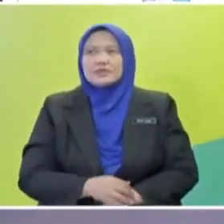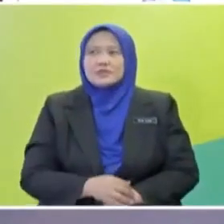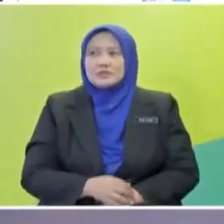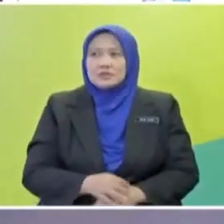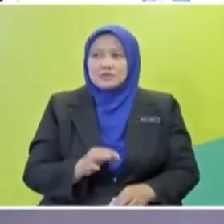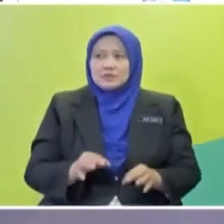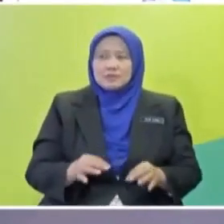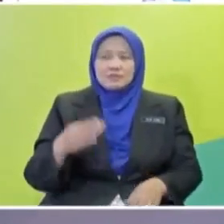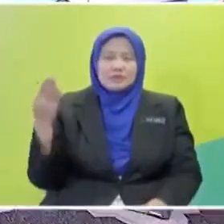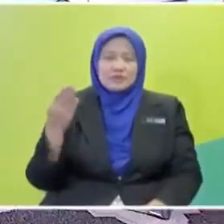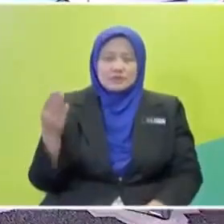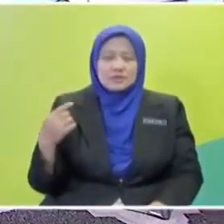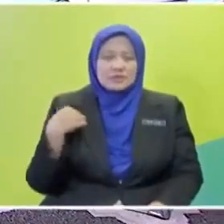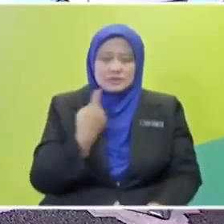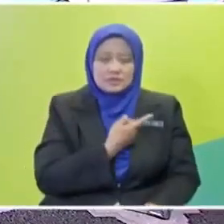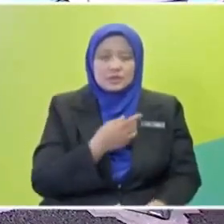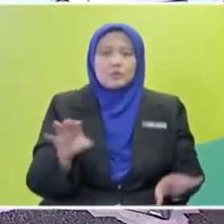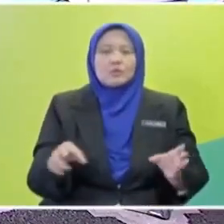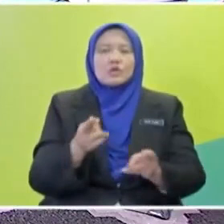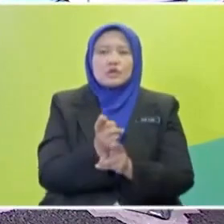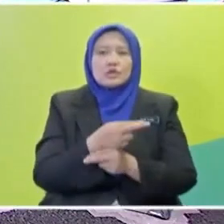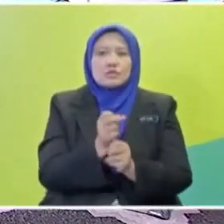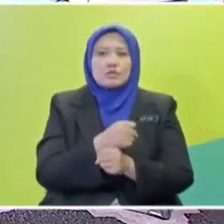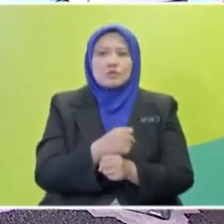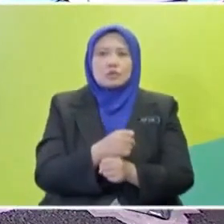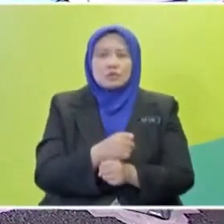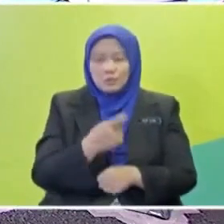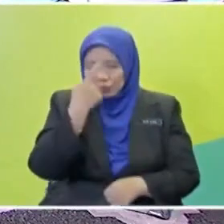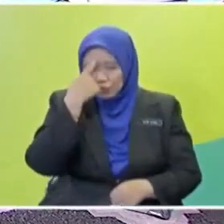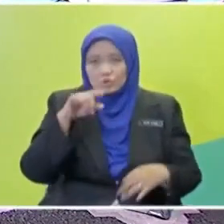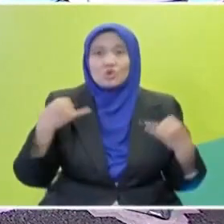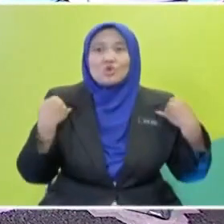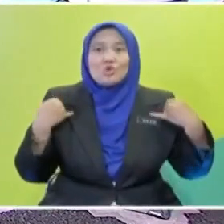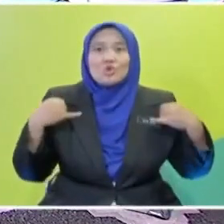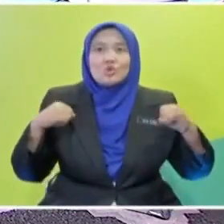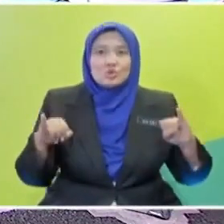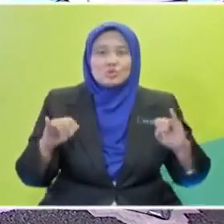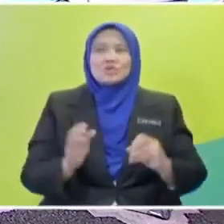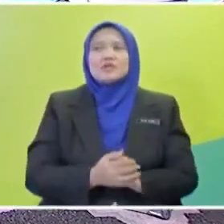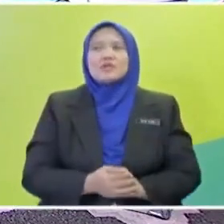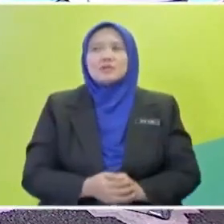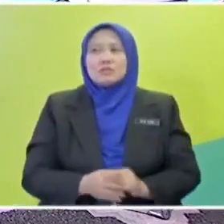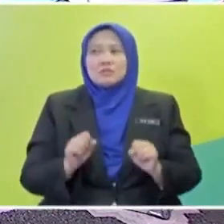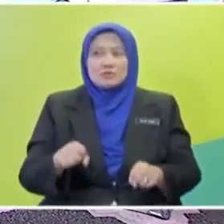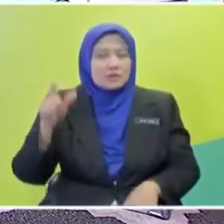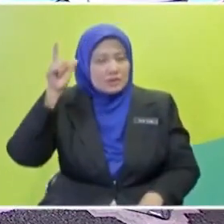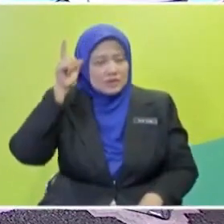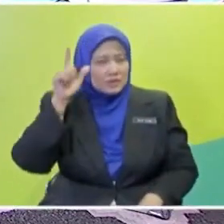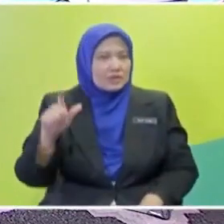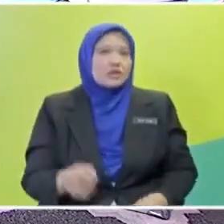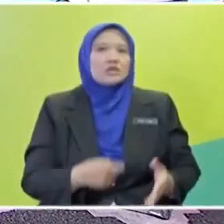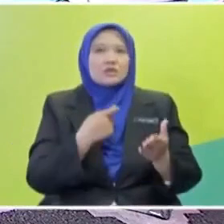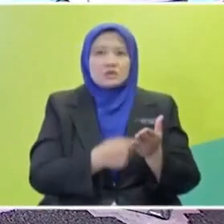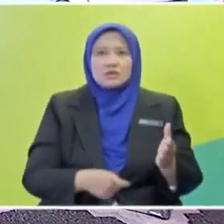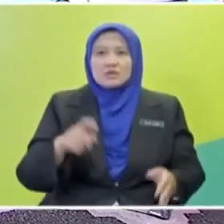untuk jualan. Permintaan pelanggan. Jadi nak tahu kita untung ataupun tidak, kita lihat berapa kos sebenarnya untuk kita